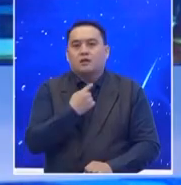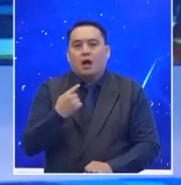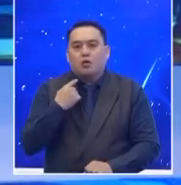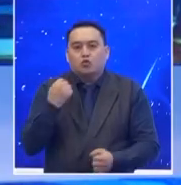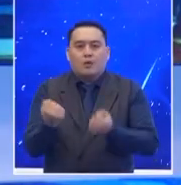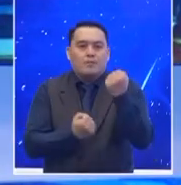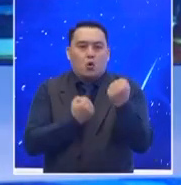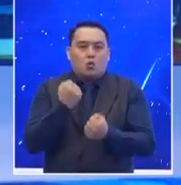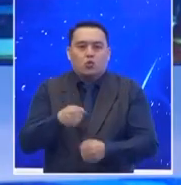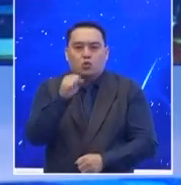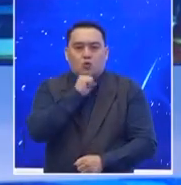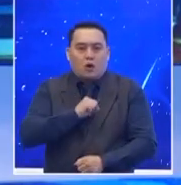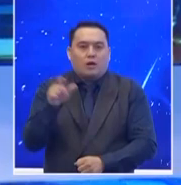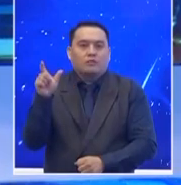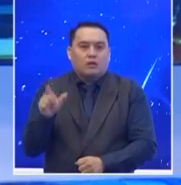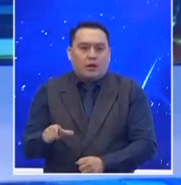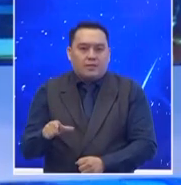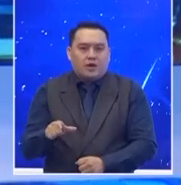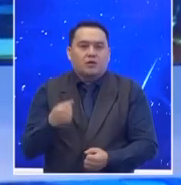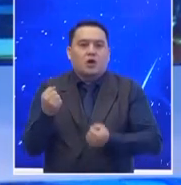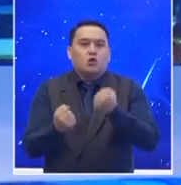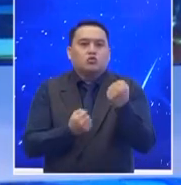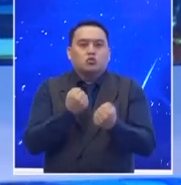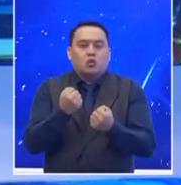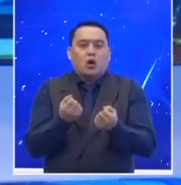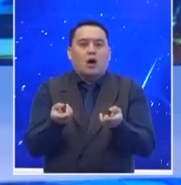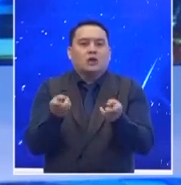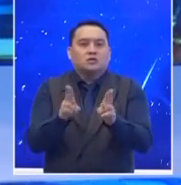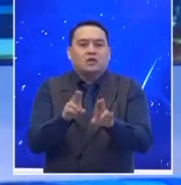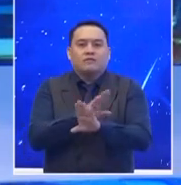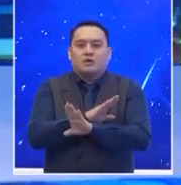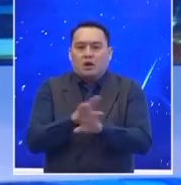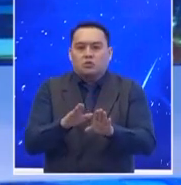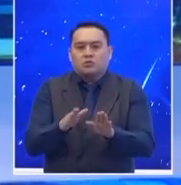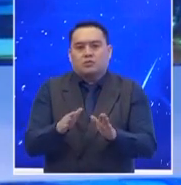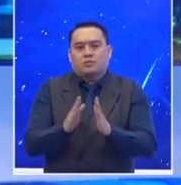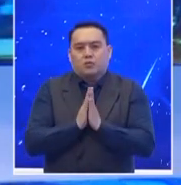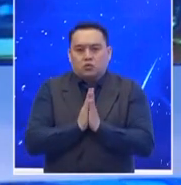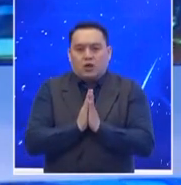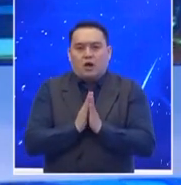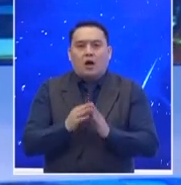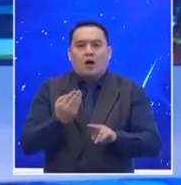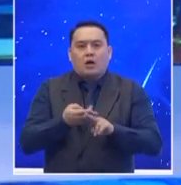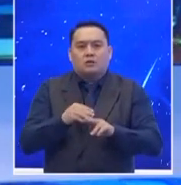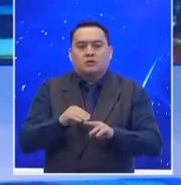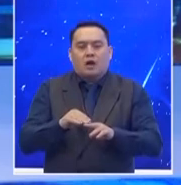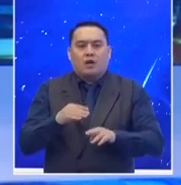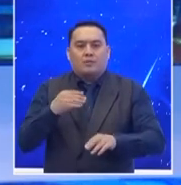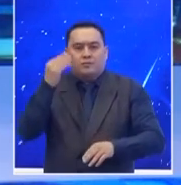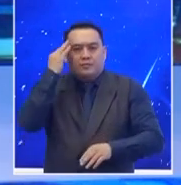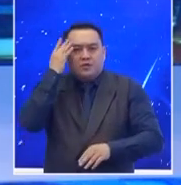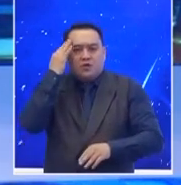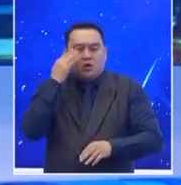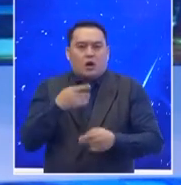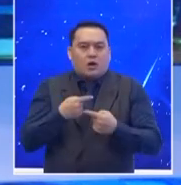Талдықорғанда автокөлікті ұрлап кеткен күдікті жүргізушілерге кілттерін көлік ішінде қалдырмауға шақырады. Бұл жат пиғылды адамдарды жұмысқа